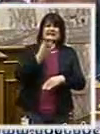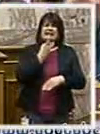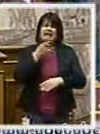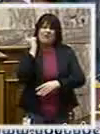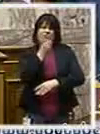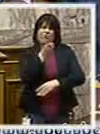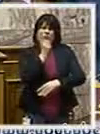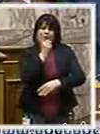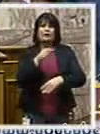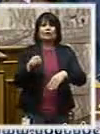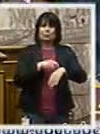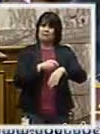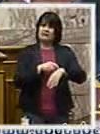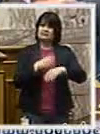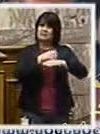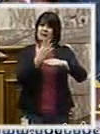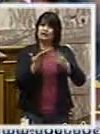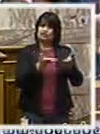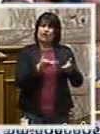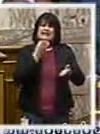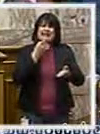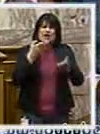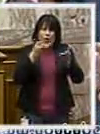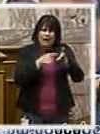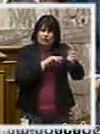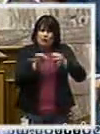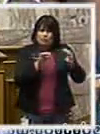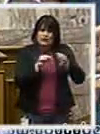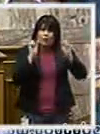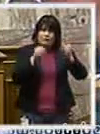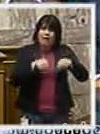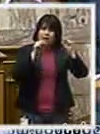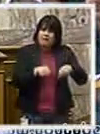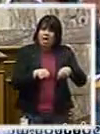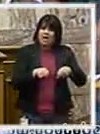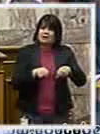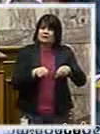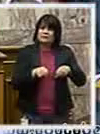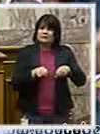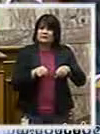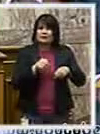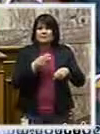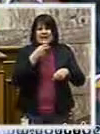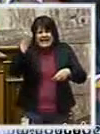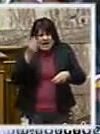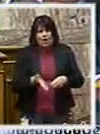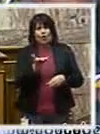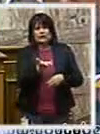σκληρότατα. Και τώρα όλοι εσείς ερχόσαστε και εγκρίνετε και χειροκροτείτε αυτό το κατά πολύ